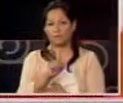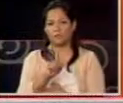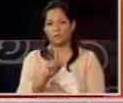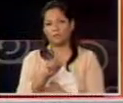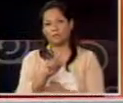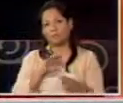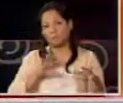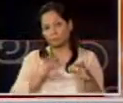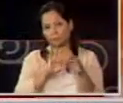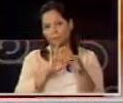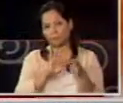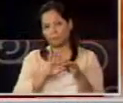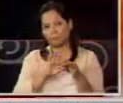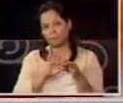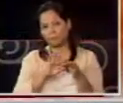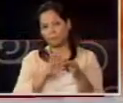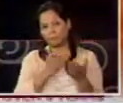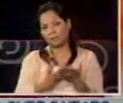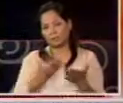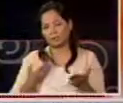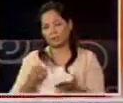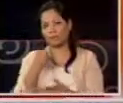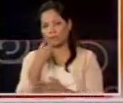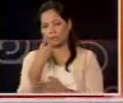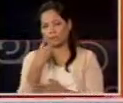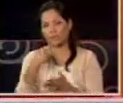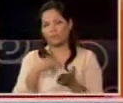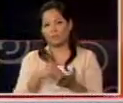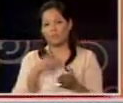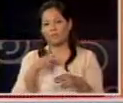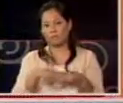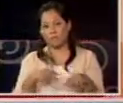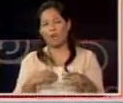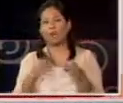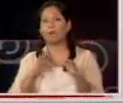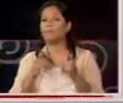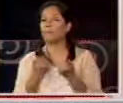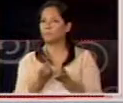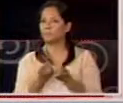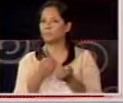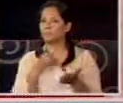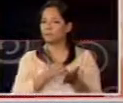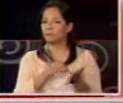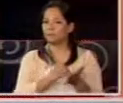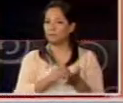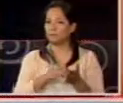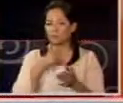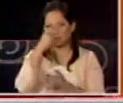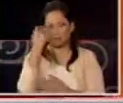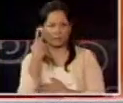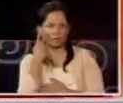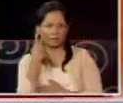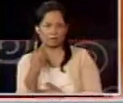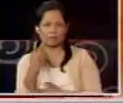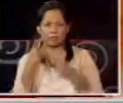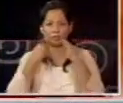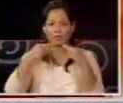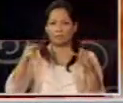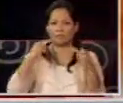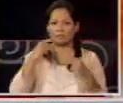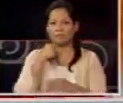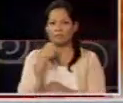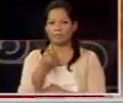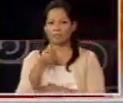dito, yung kung may 11 million pesos na inutang, paano na utang? Kasi nga, di ba, makikita nyo sa mga pahayagan, sinasabi ng mga